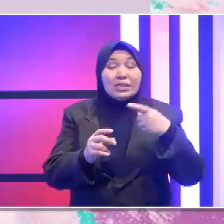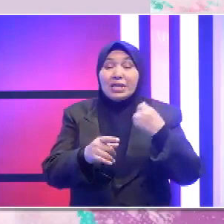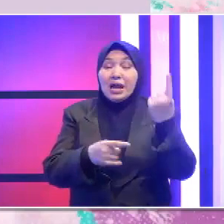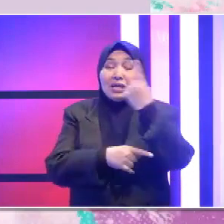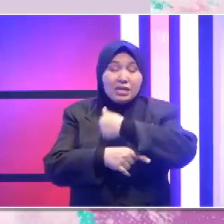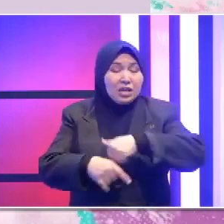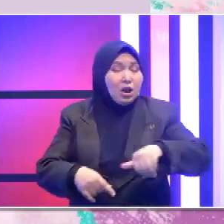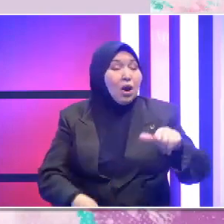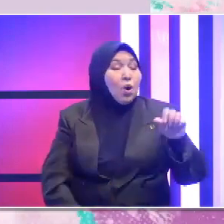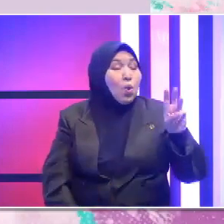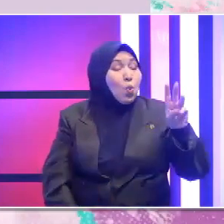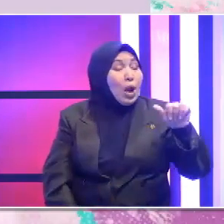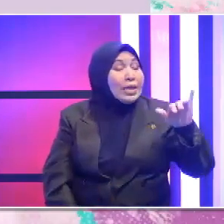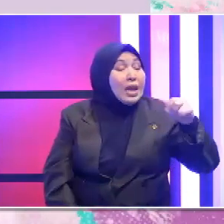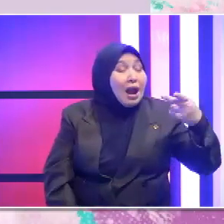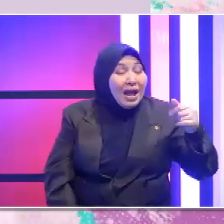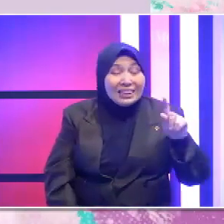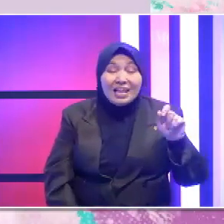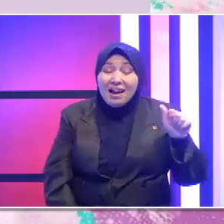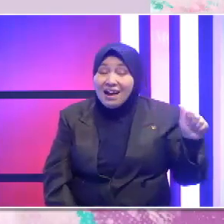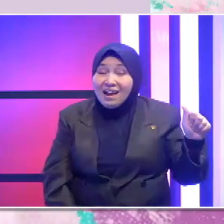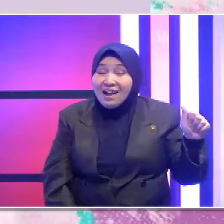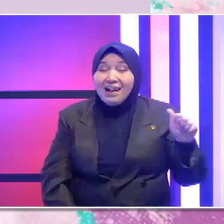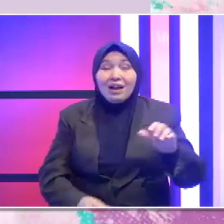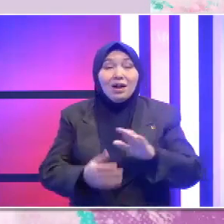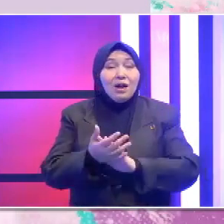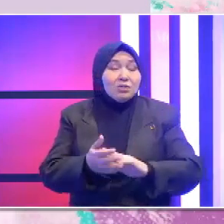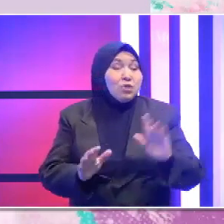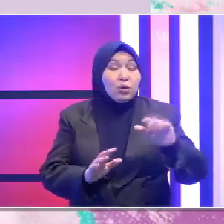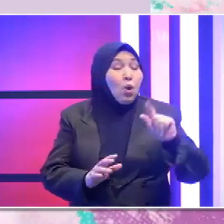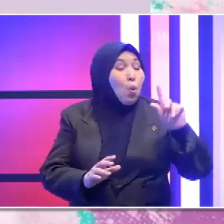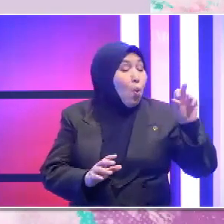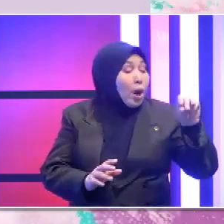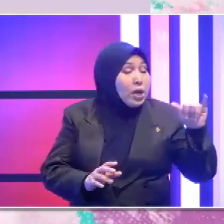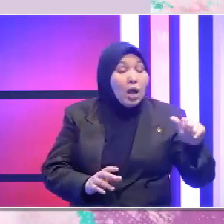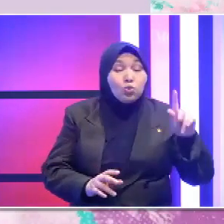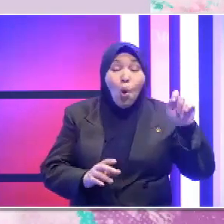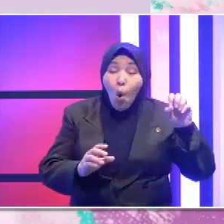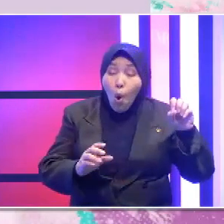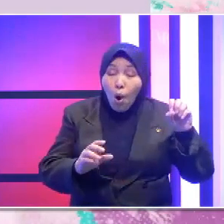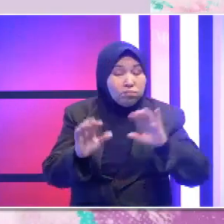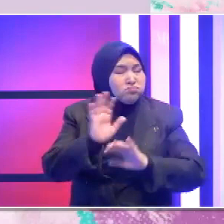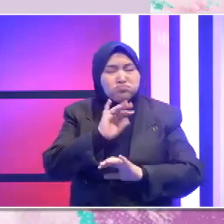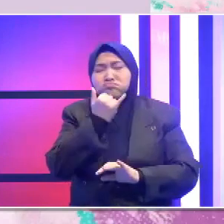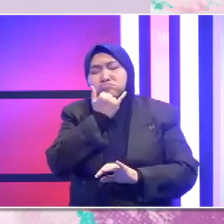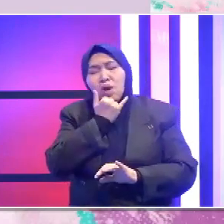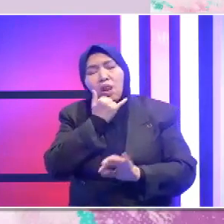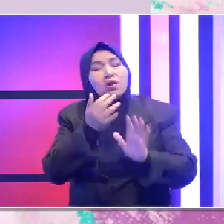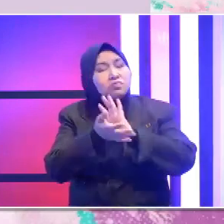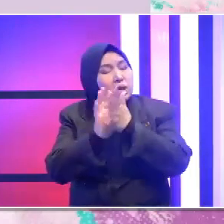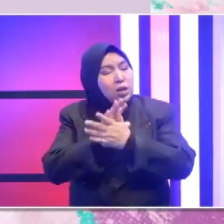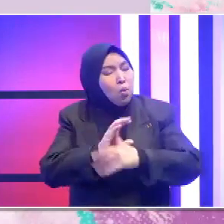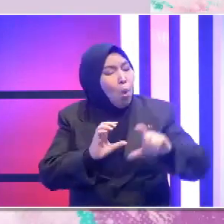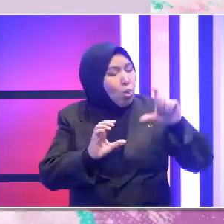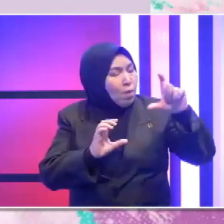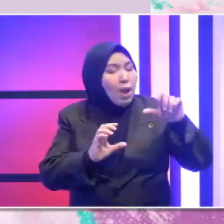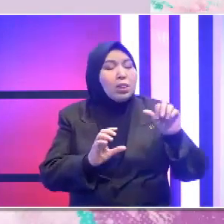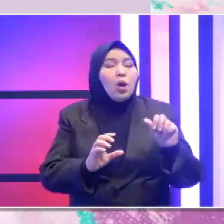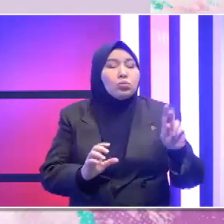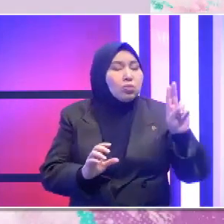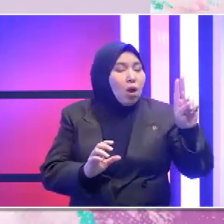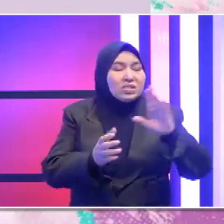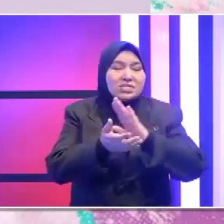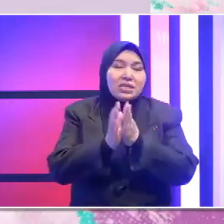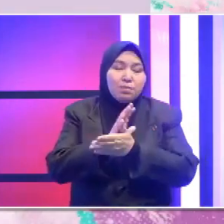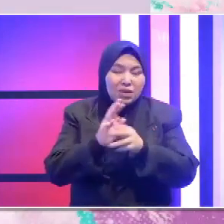kweh telp aja nggak wajah Oktober kita kalau kita tempatkan di